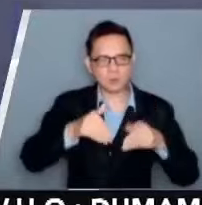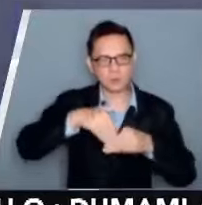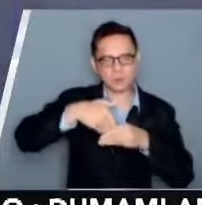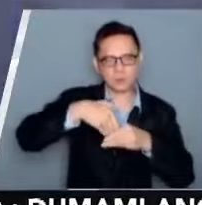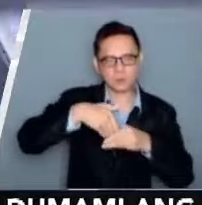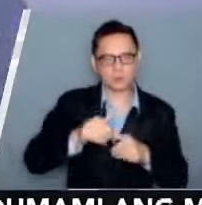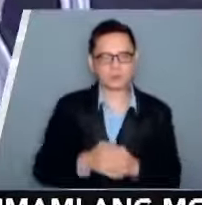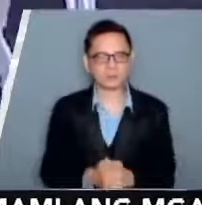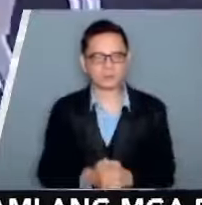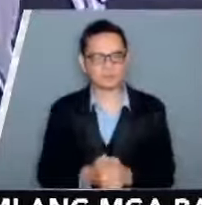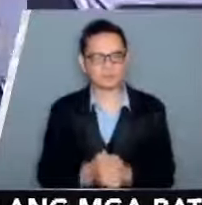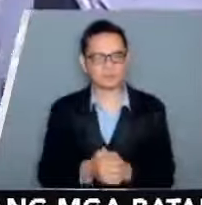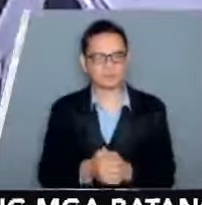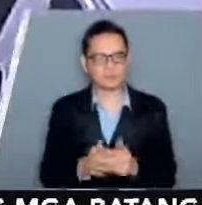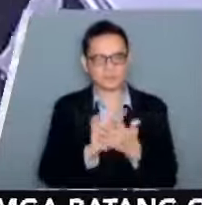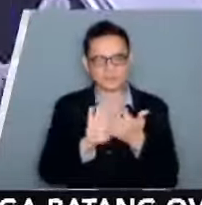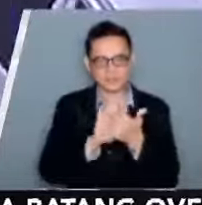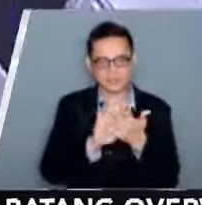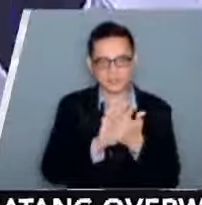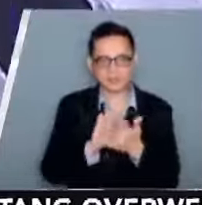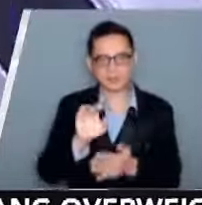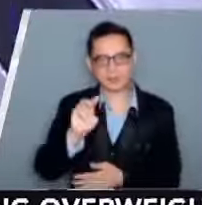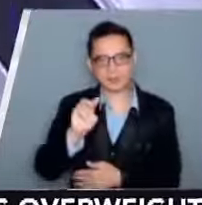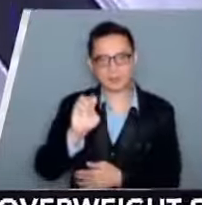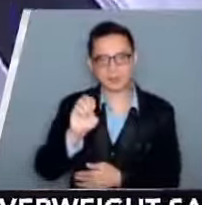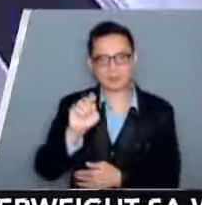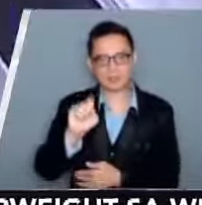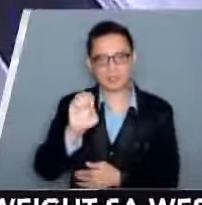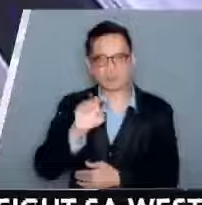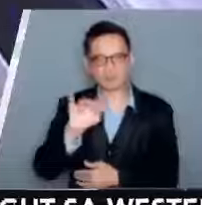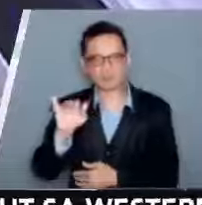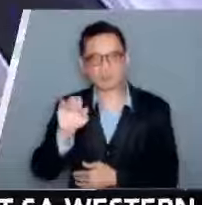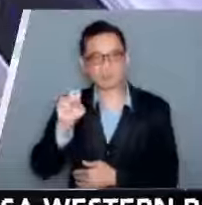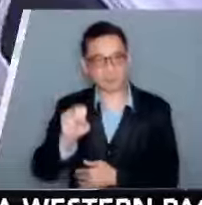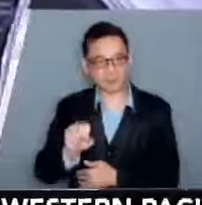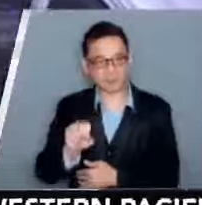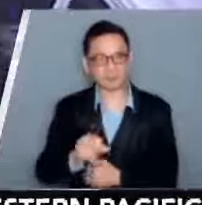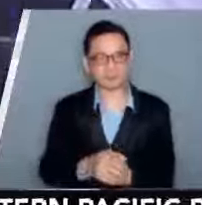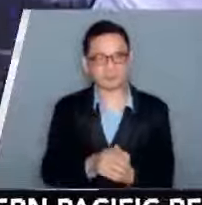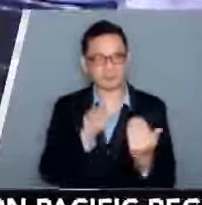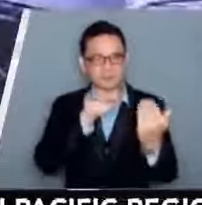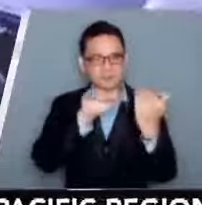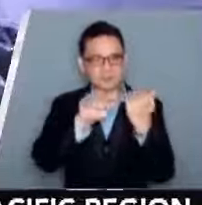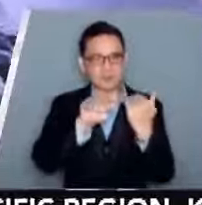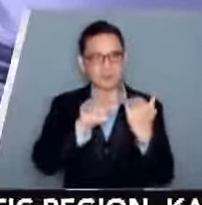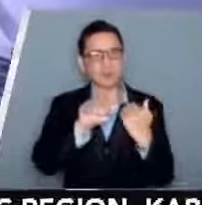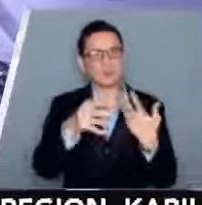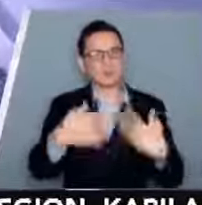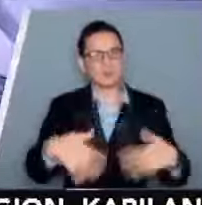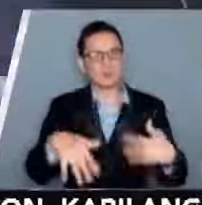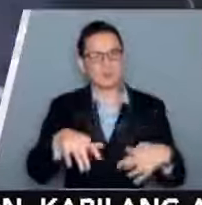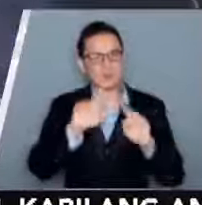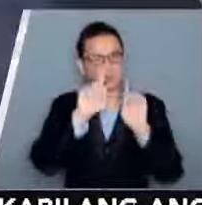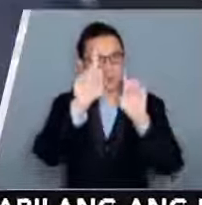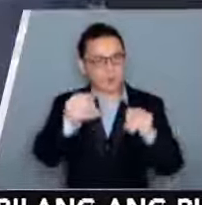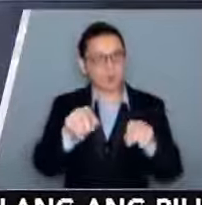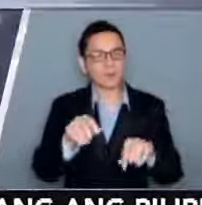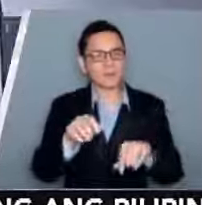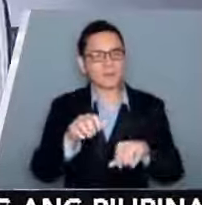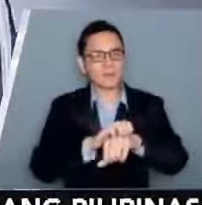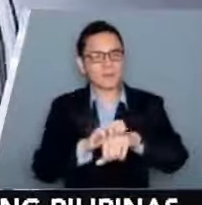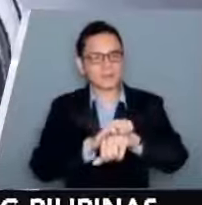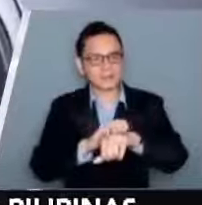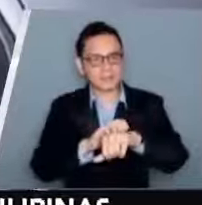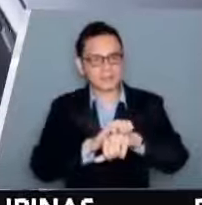Monte de Piedad, southbound. Yan po ay papuntang Makati. Nakikita natin, usad pagong na rin po ang mga sasakyan dahil sa dami ng